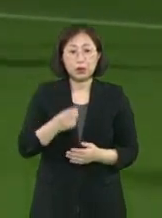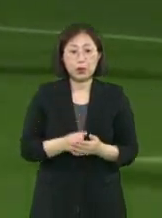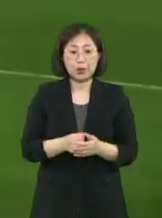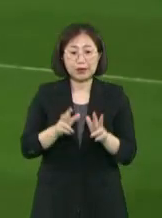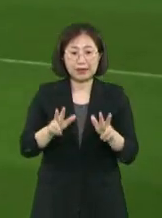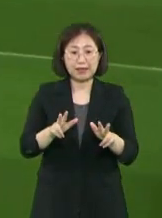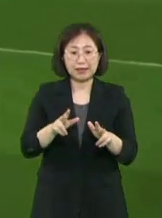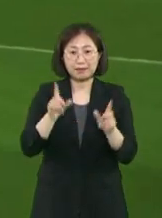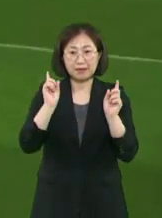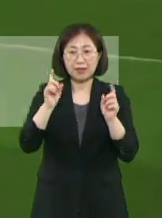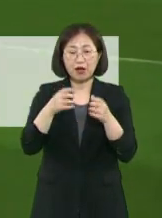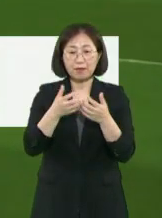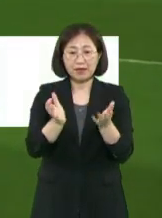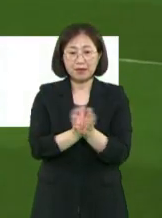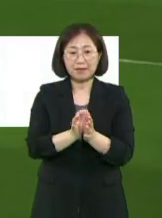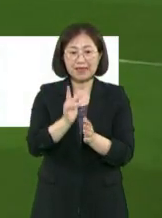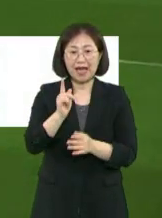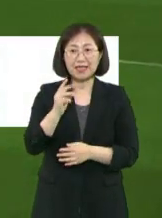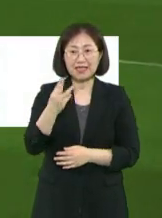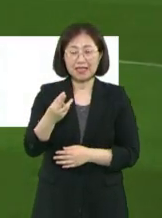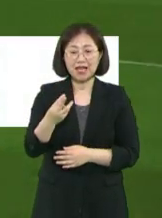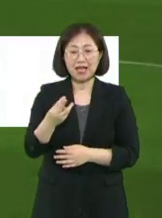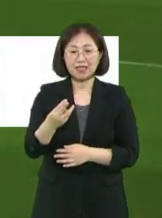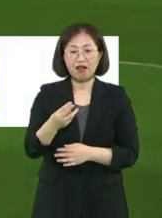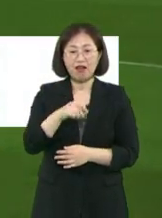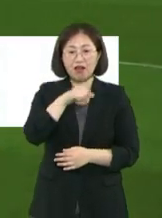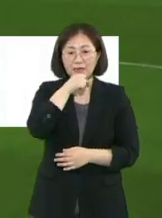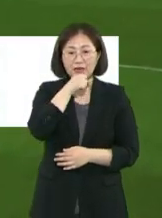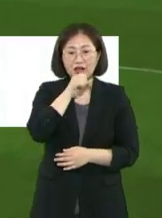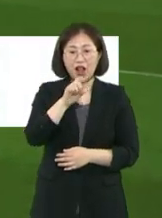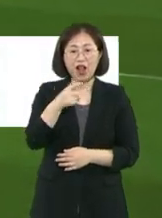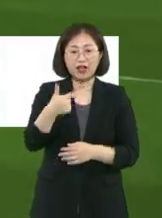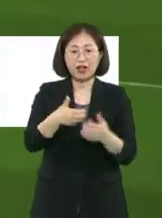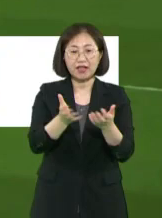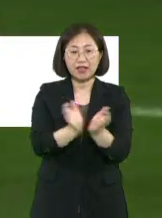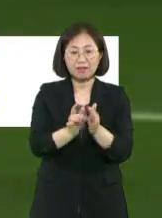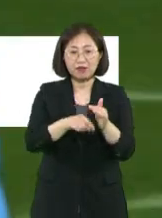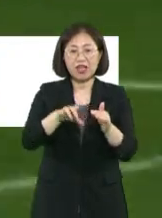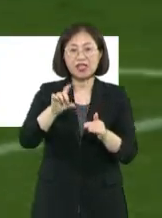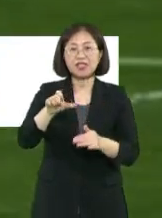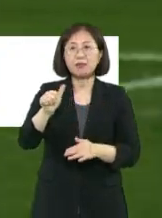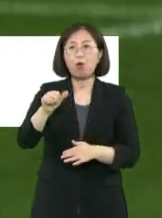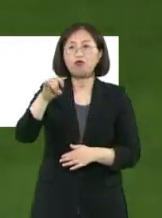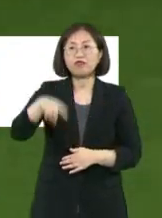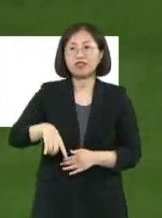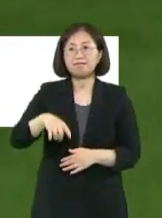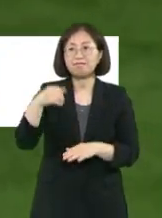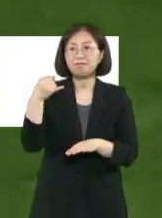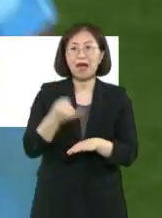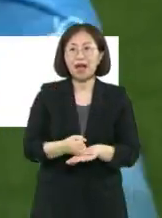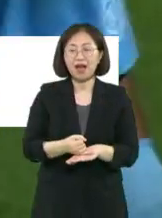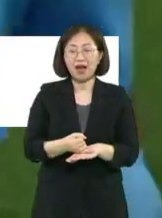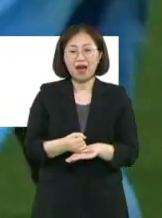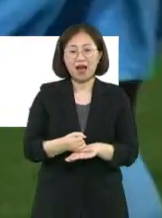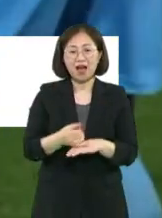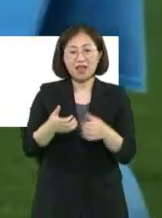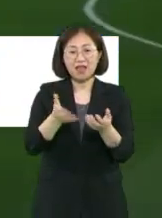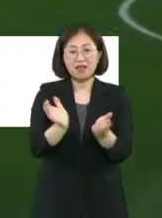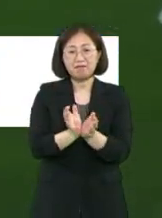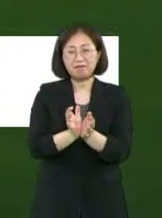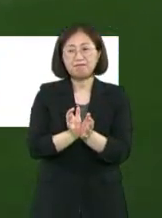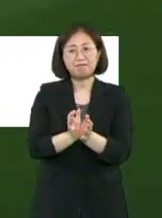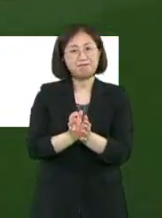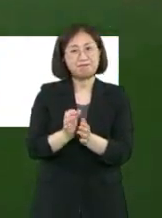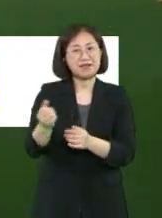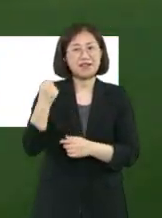현재 실업리그인 K3에서 성적이 16개 팀 가운데 최하위권인 15위를 기록할 정도로 팀워크나 코칭